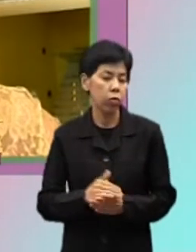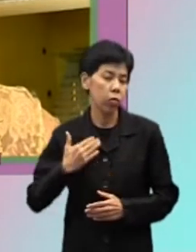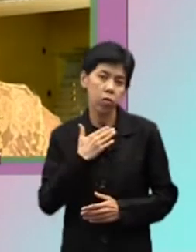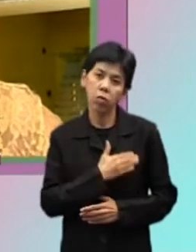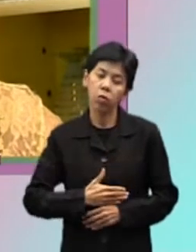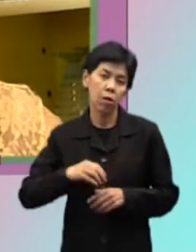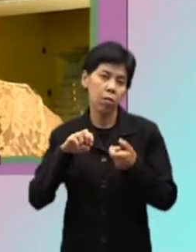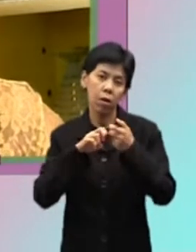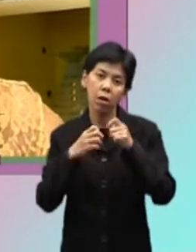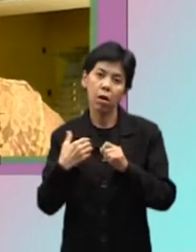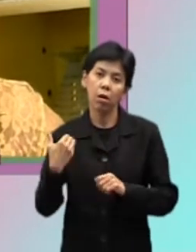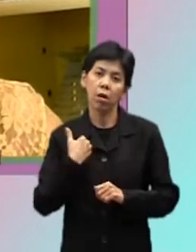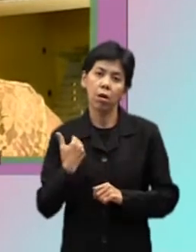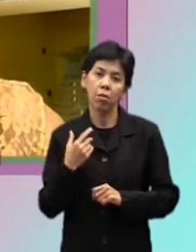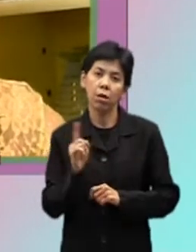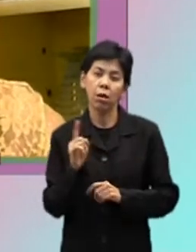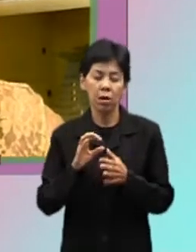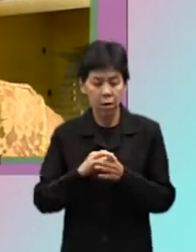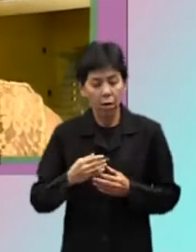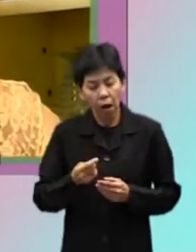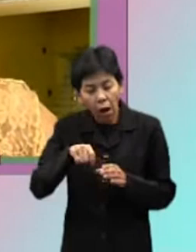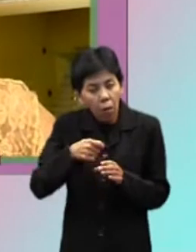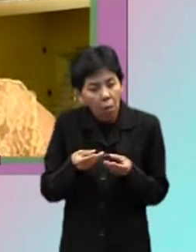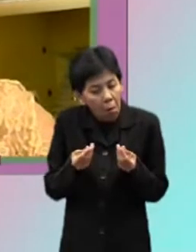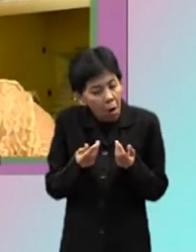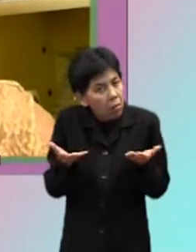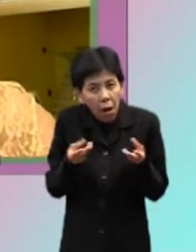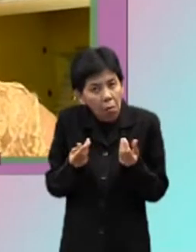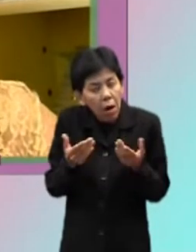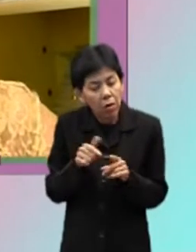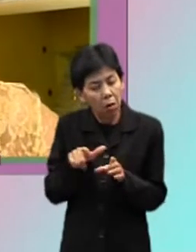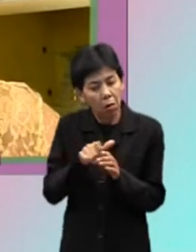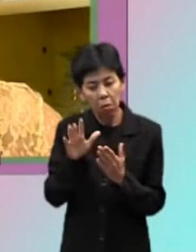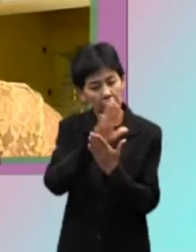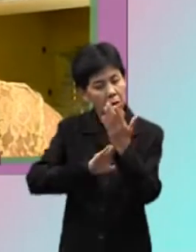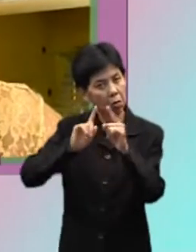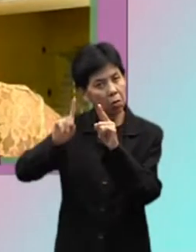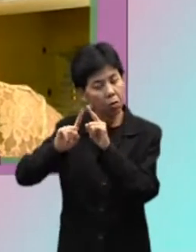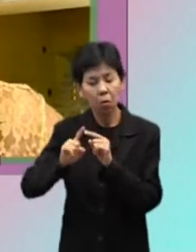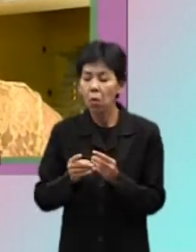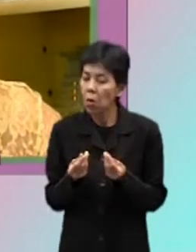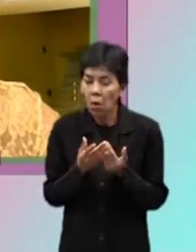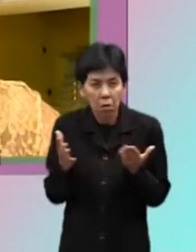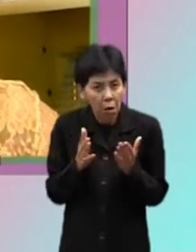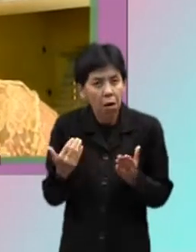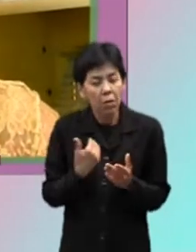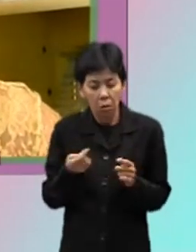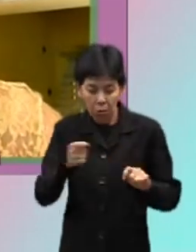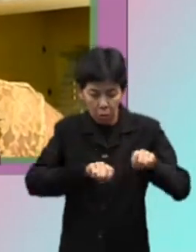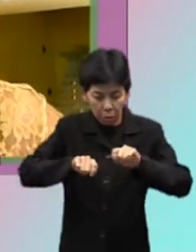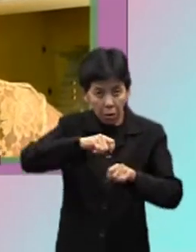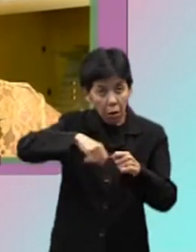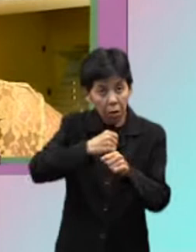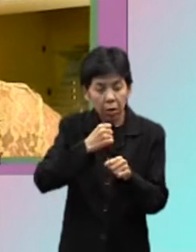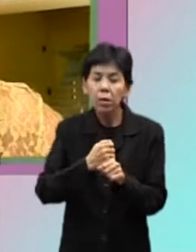กันเพราะว่ามีไขมันค่อนข้างสูงสำหรับไอศกรีมต่างประเทศนะคะแล้วก็มีส่วนผสมที่ทำให้เกิดไ